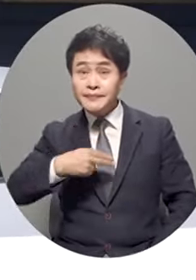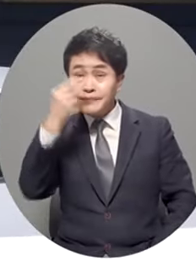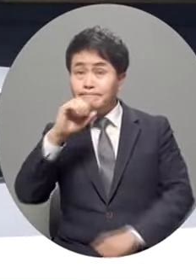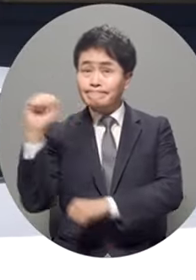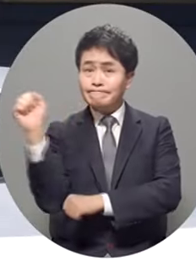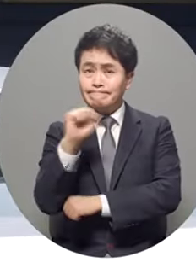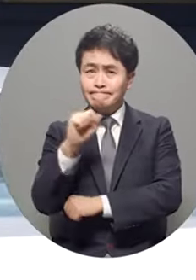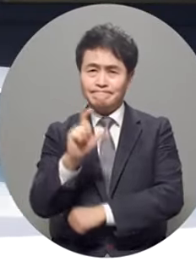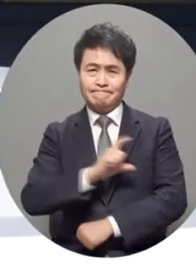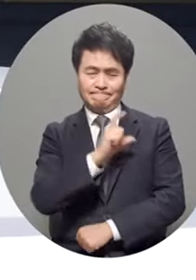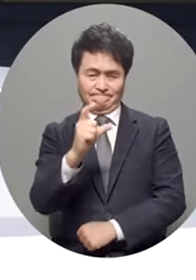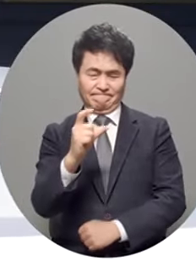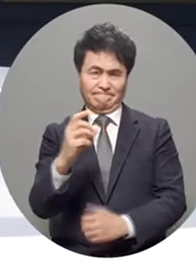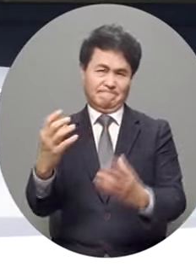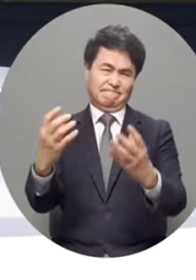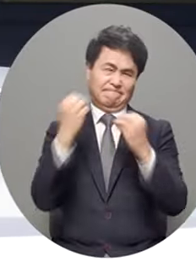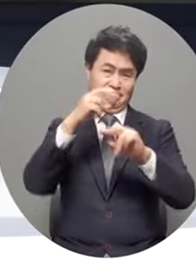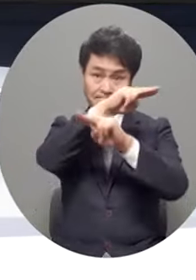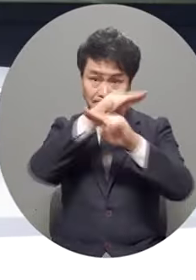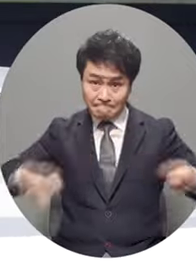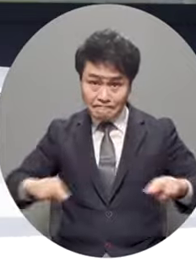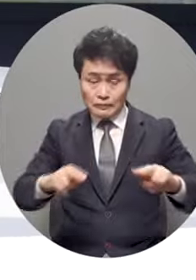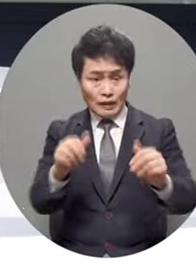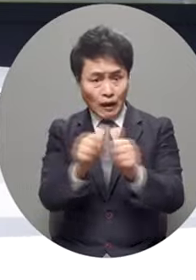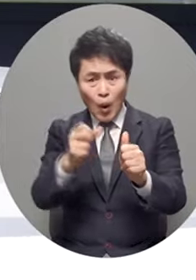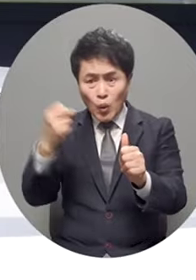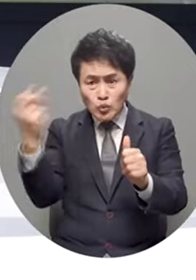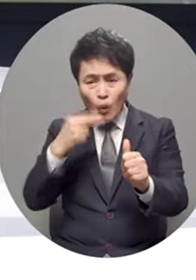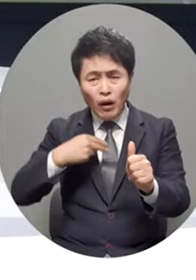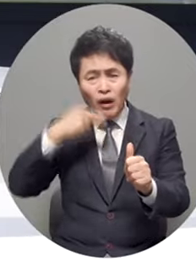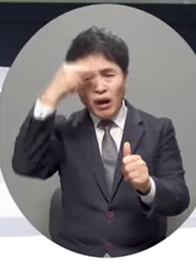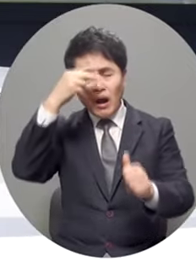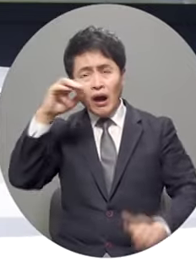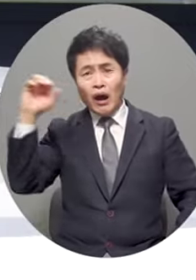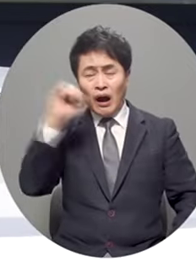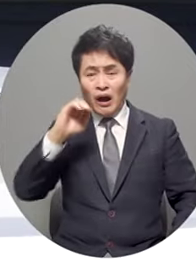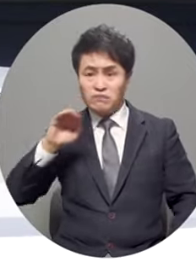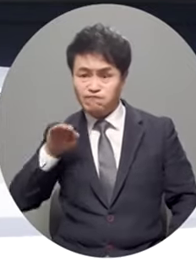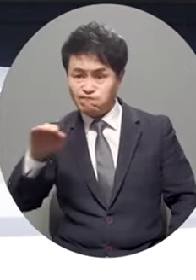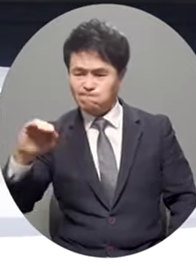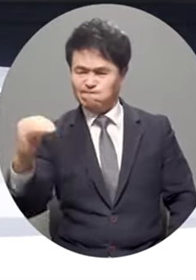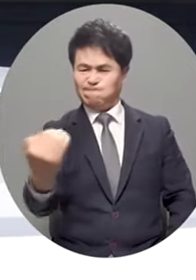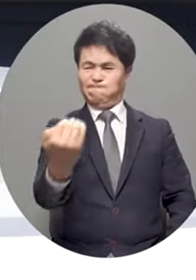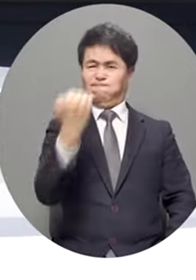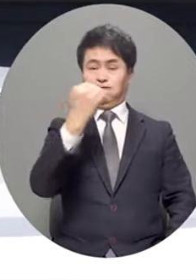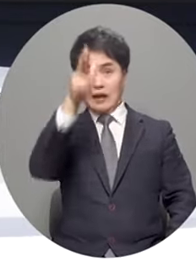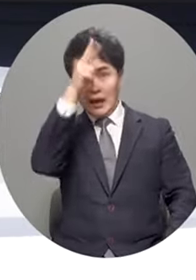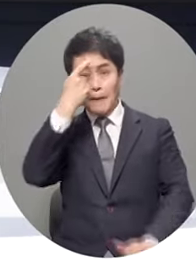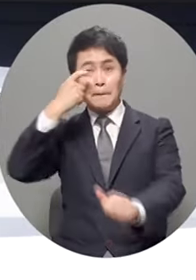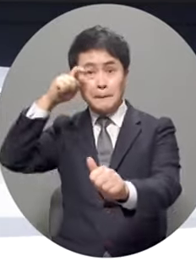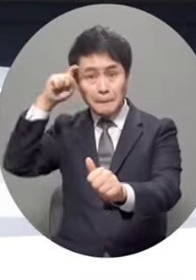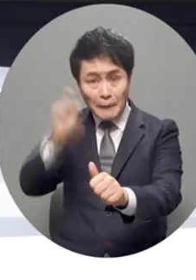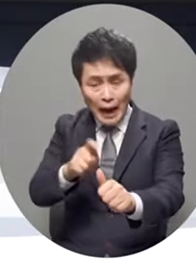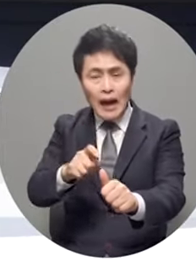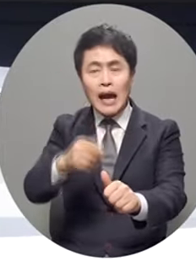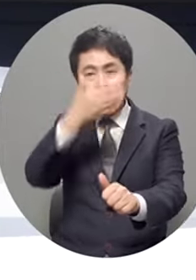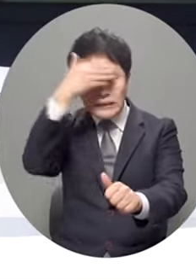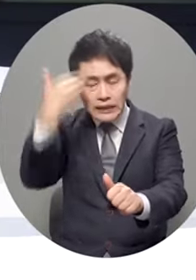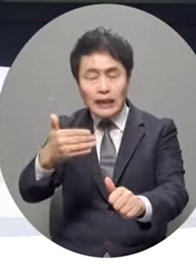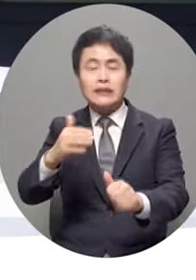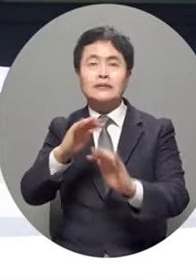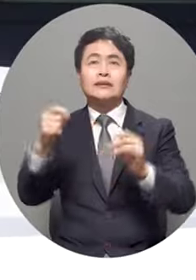음주운전을 하다 면허가 취소된 남성이 또다시 만취 상태로 역주행까지 하다 경찰에 검거됐습니다. 다행히 다친 사람은